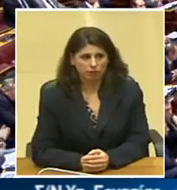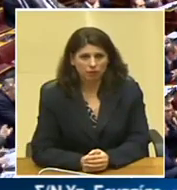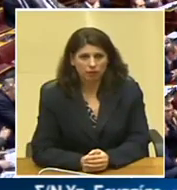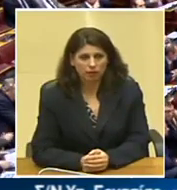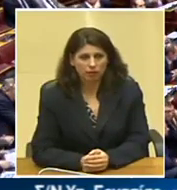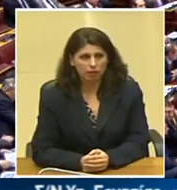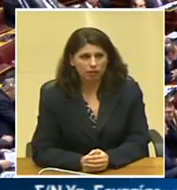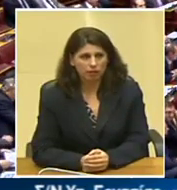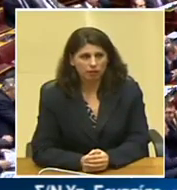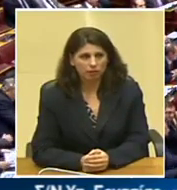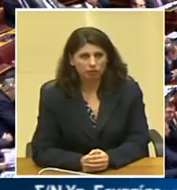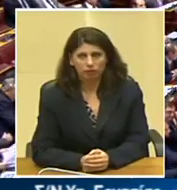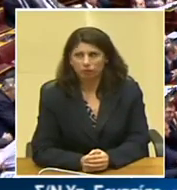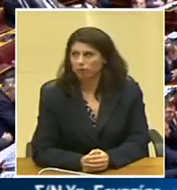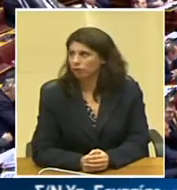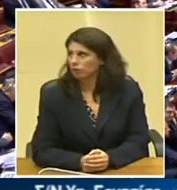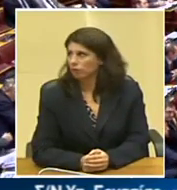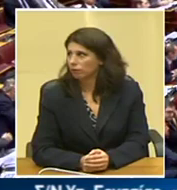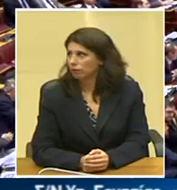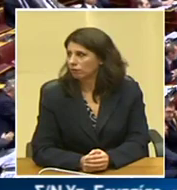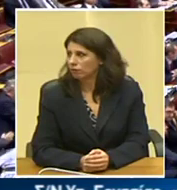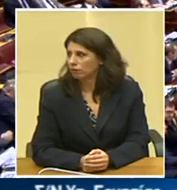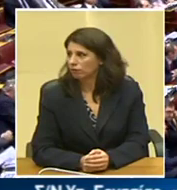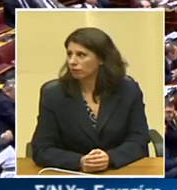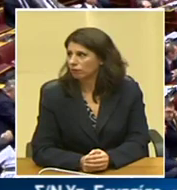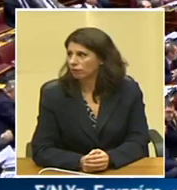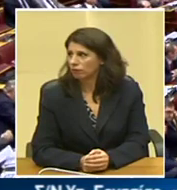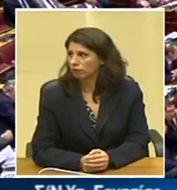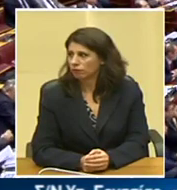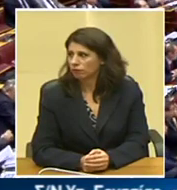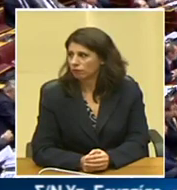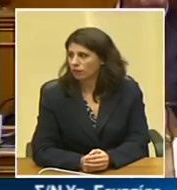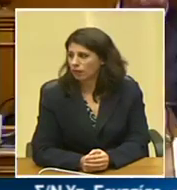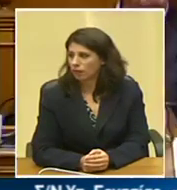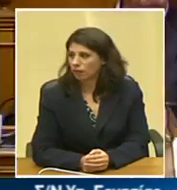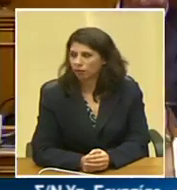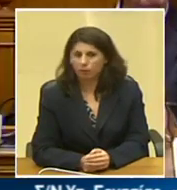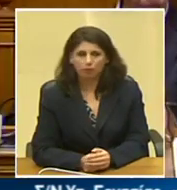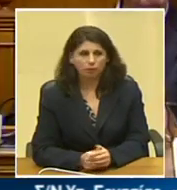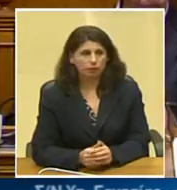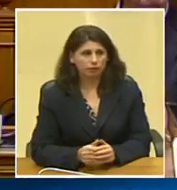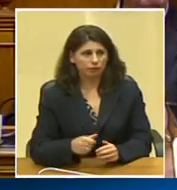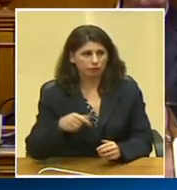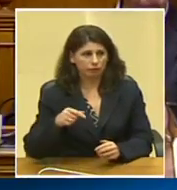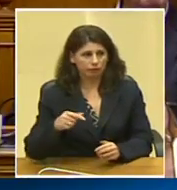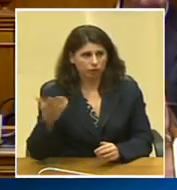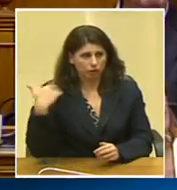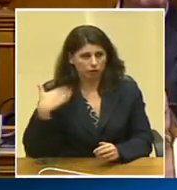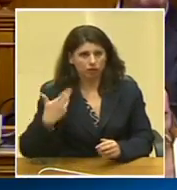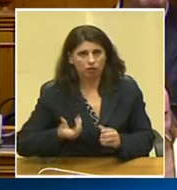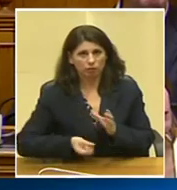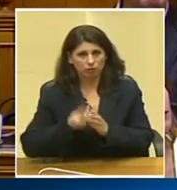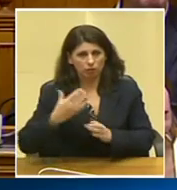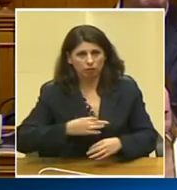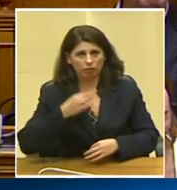Θα κλείσω λέγοντας τούτο. Το παλιό και το νέο, κύριε Μητσοτάκη, δεν έχουν να κάνουν